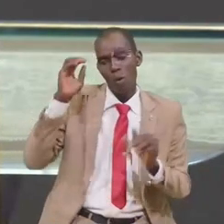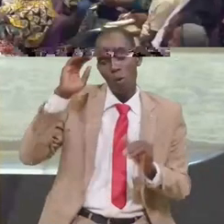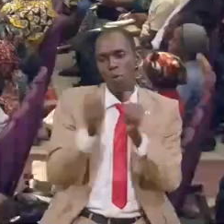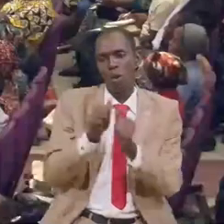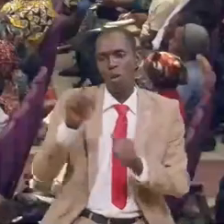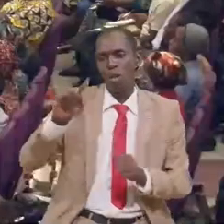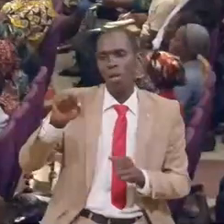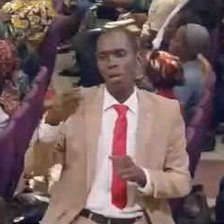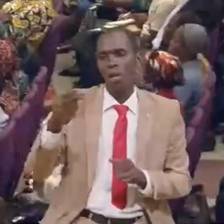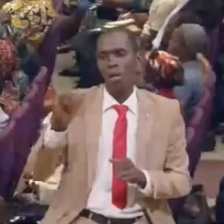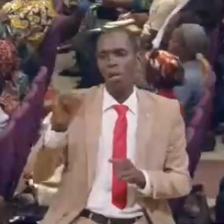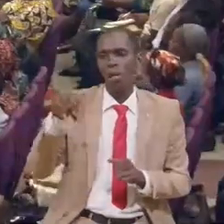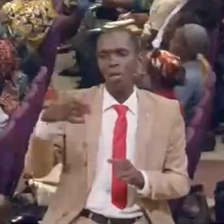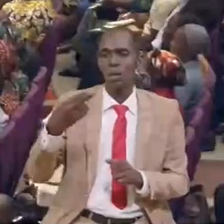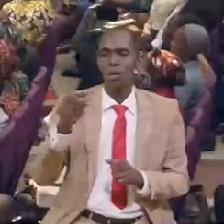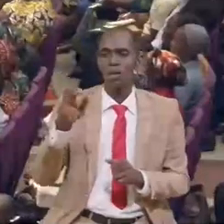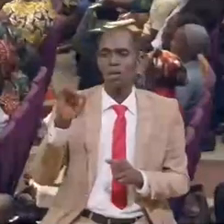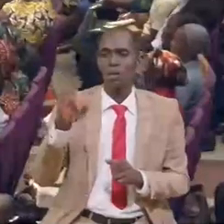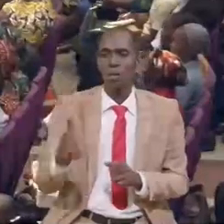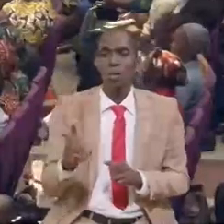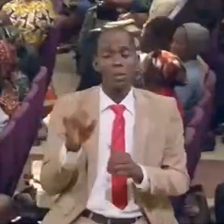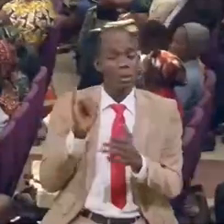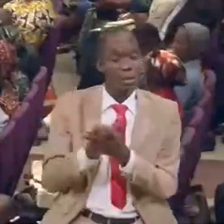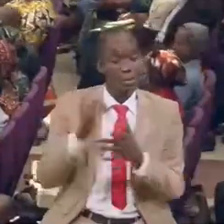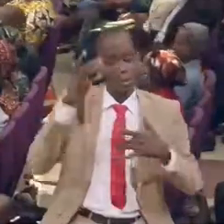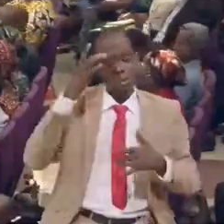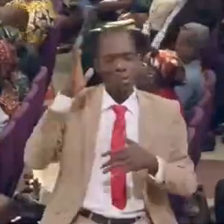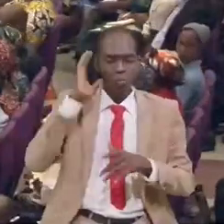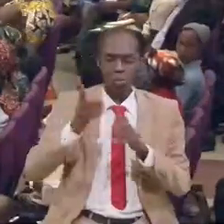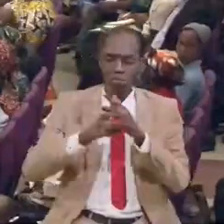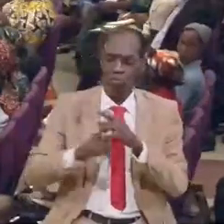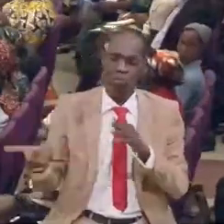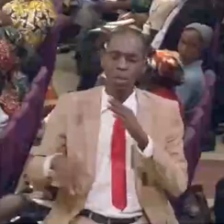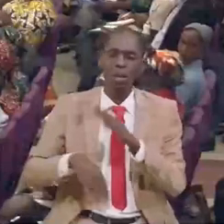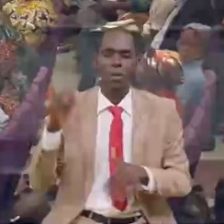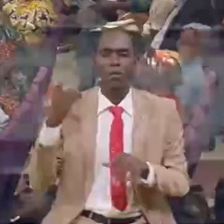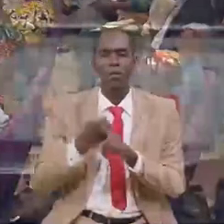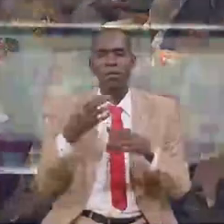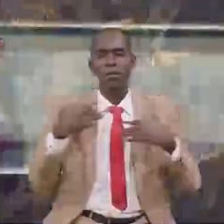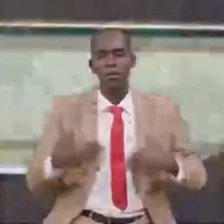va disparaître. Jésus lui dit,